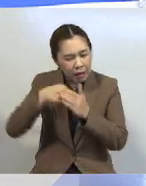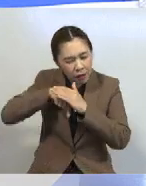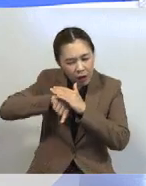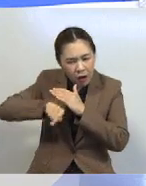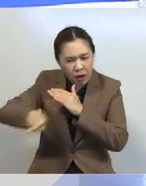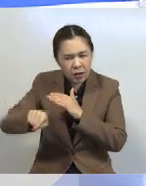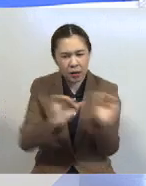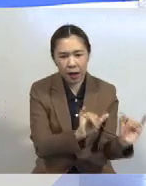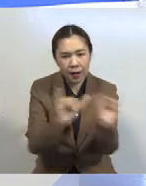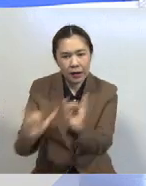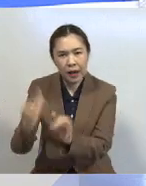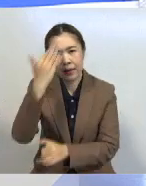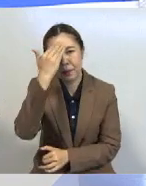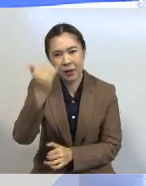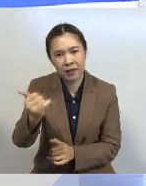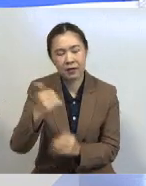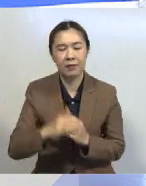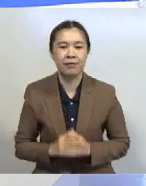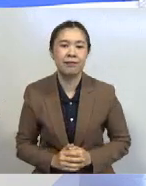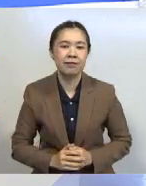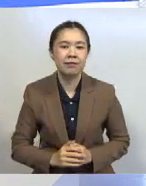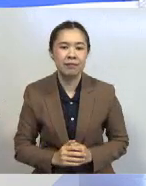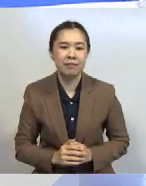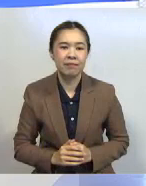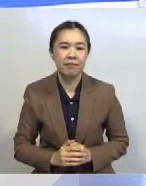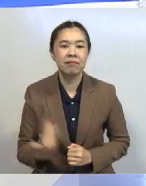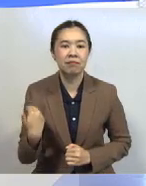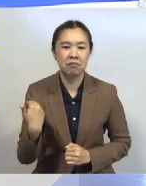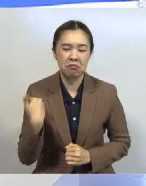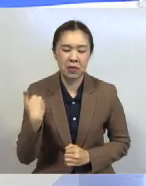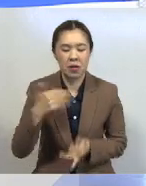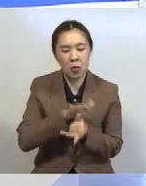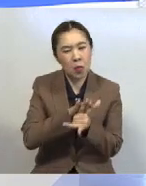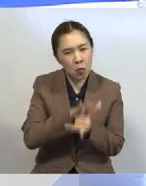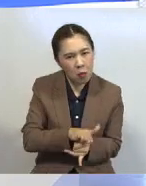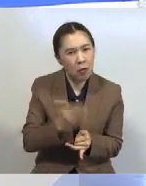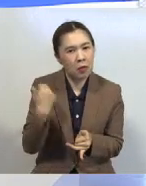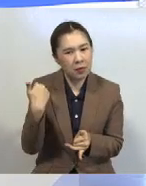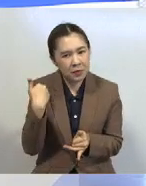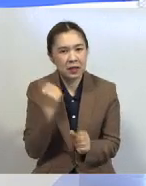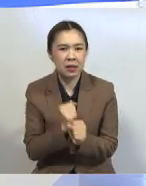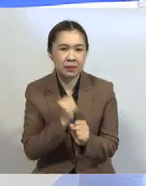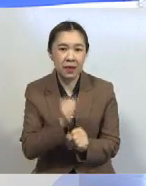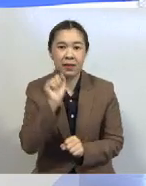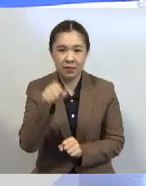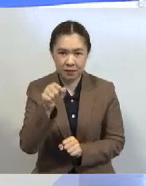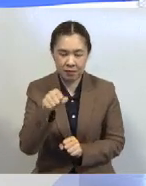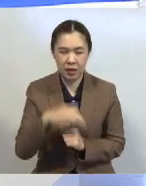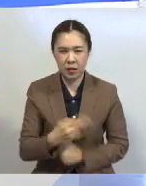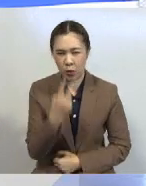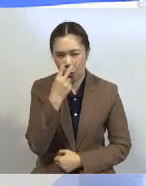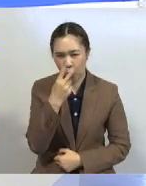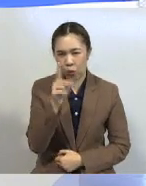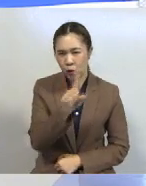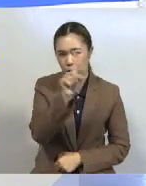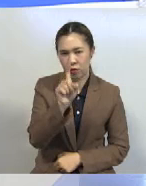ในการขอย้ายออกจากพื้นที่ครั้งนี้ คือทุกคนจะบอกเลยแน่นอนถูกกดดันแน่ๆจากการทำงานนะคะแล้วก็ตั้งข้อสันนิษฐ